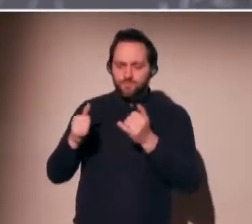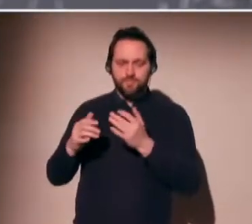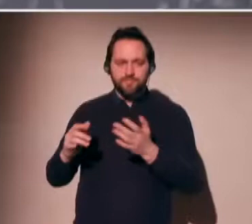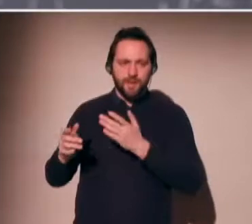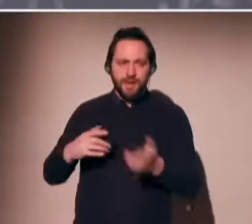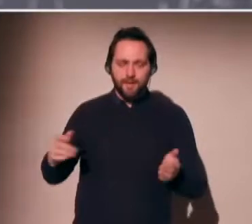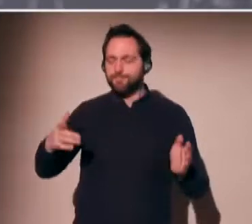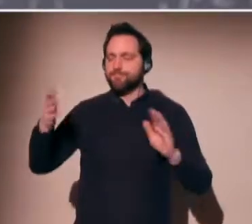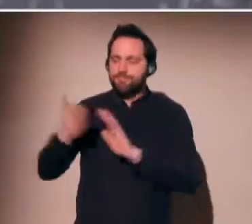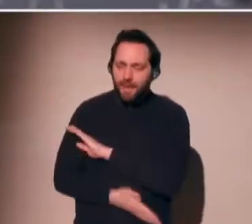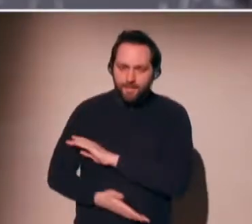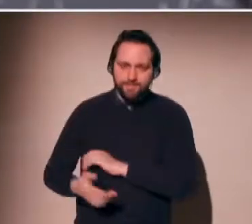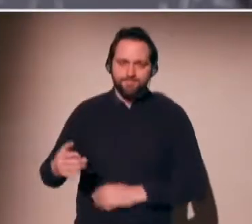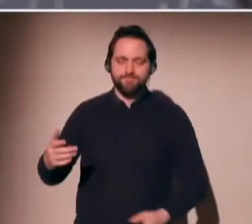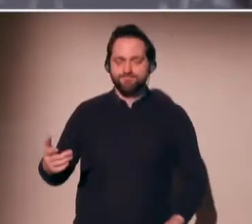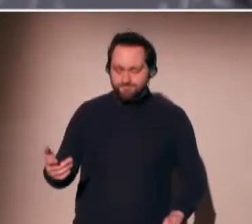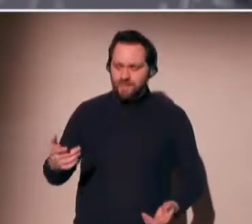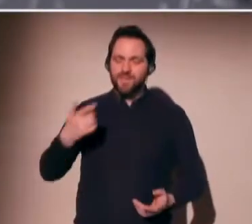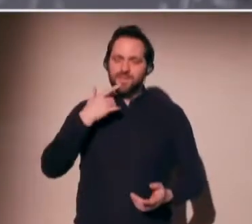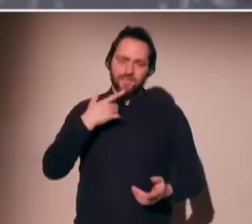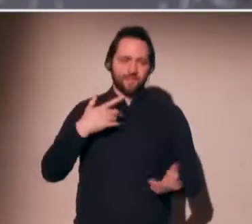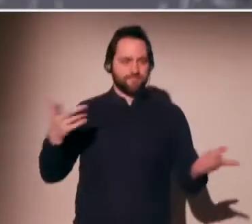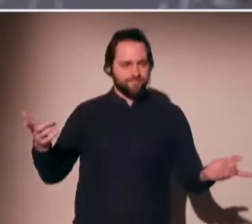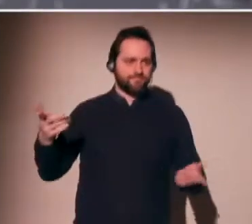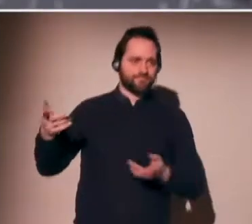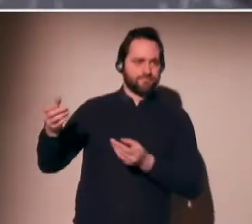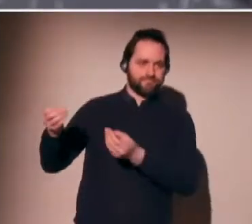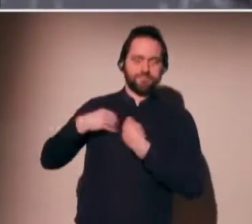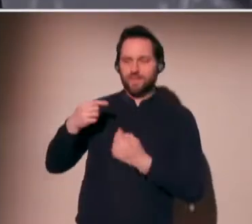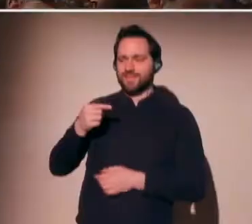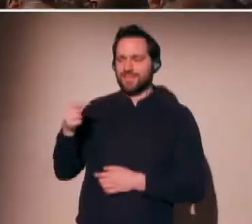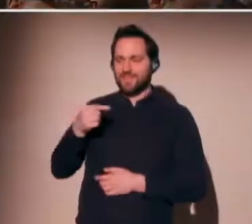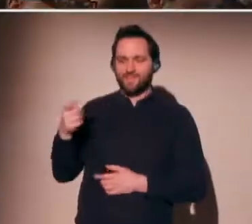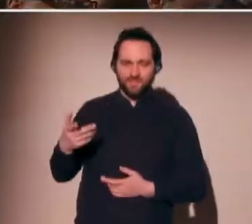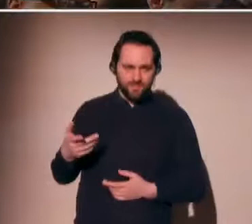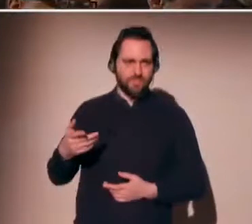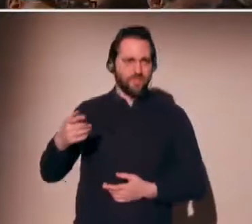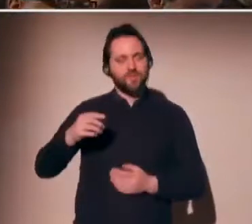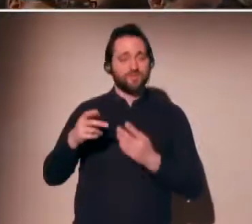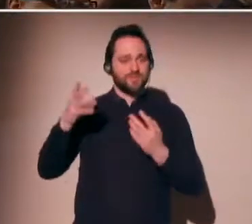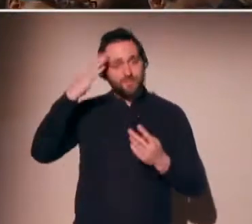négative. Et c'est une reconnaissance positive, bon, assez insignifiante pour Kasparov.